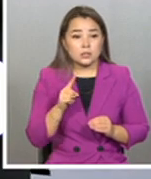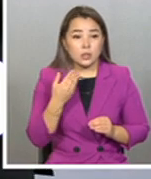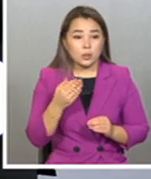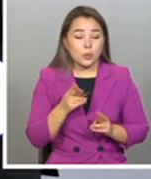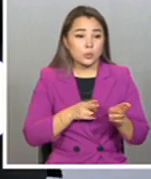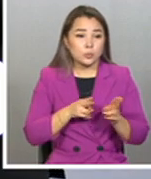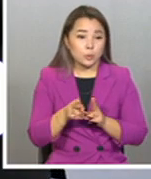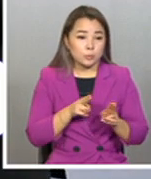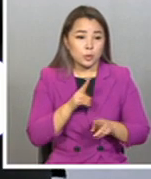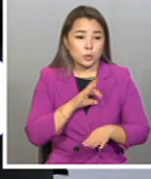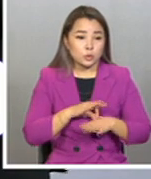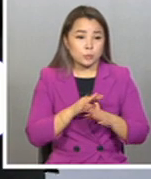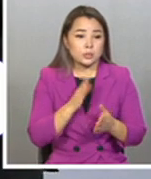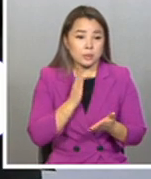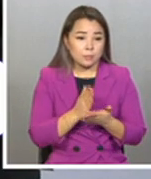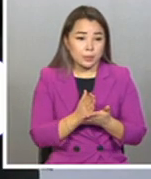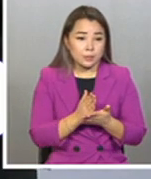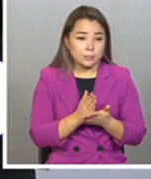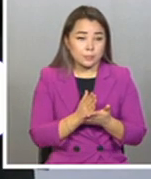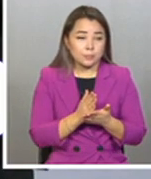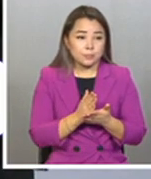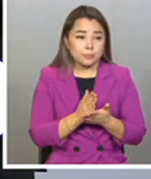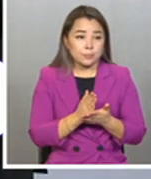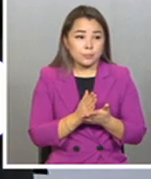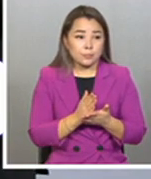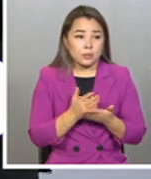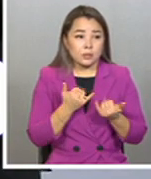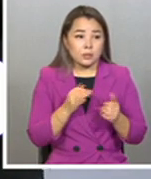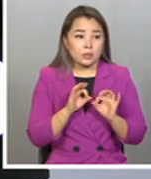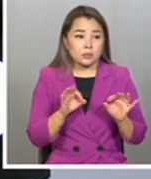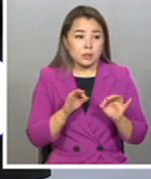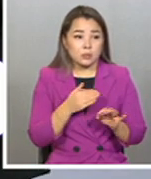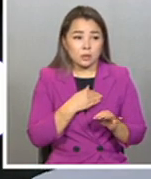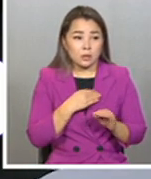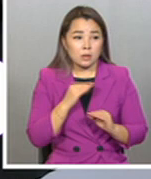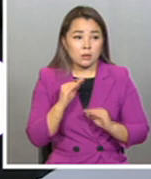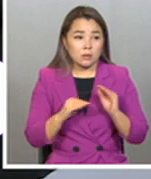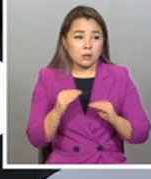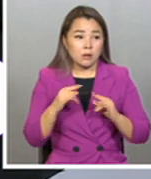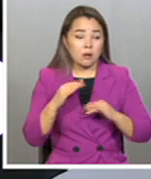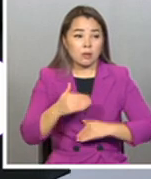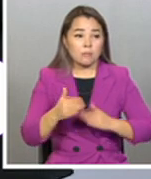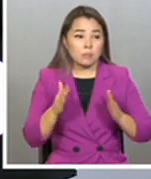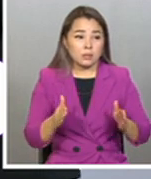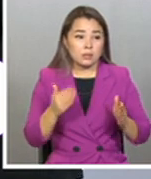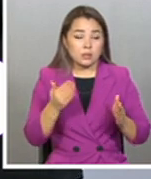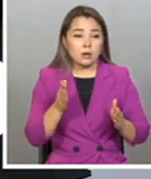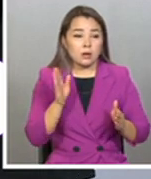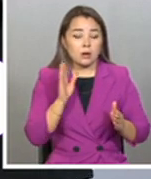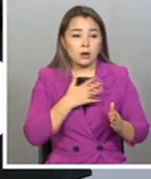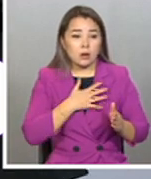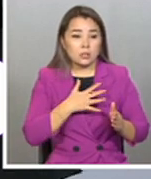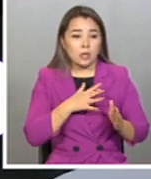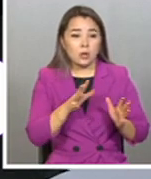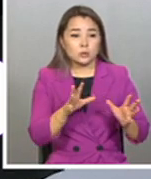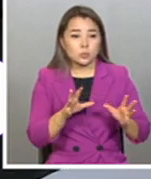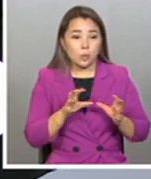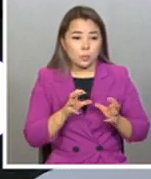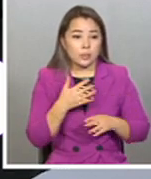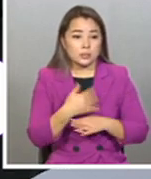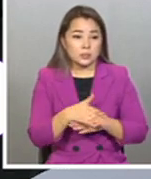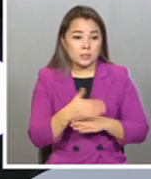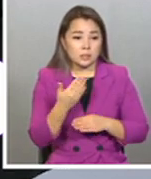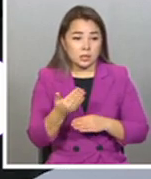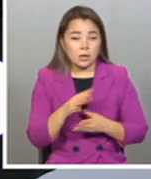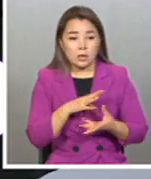істейді. Енді айта кететін болсам, бұл жерде компрессор арқылы сырттан ауа сорылып алады да, ауа бізде жалпы